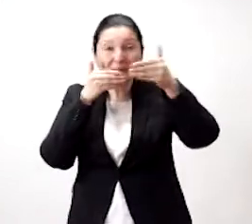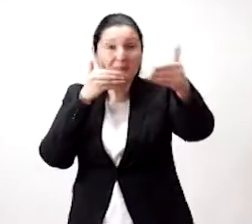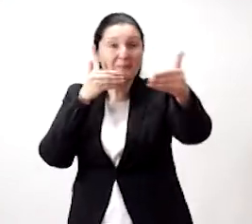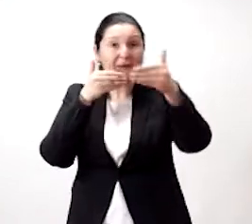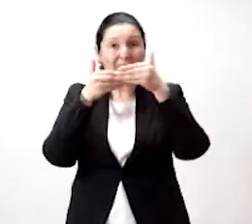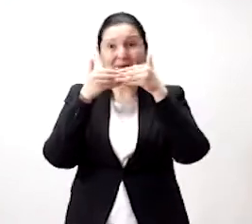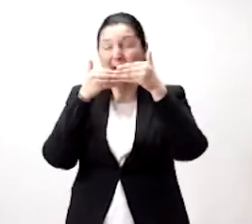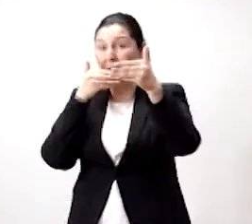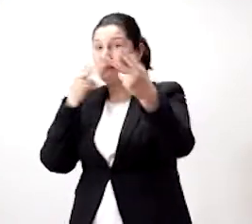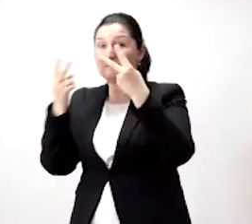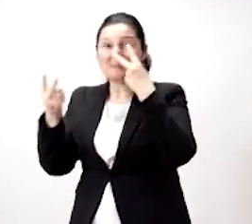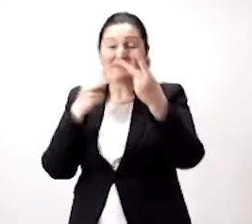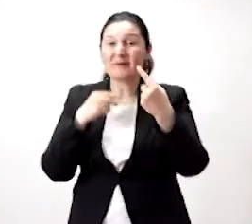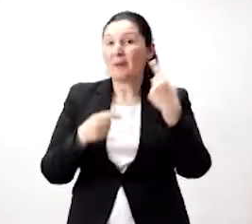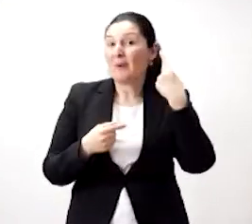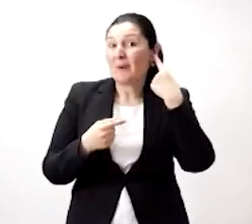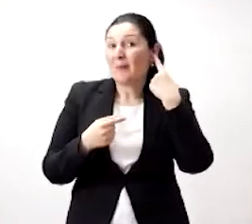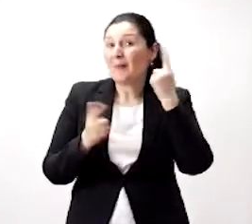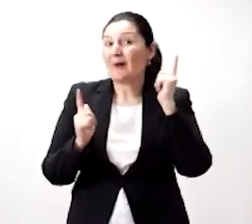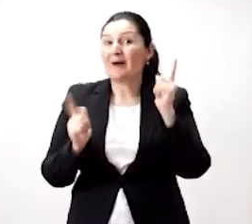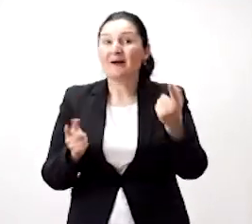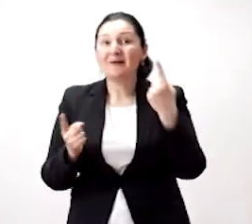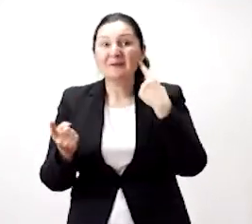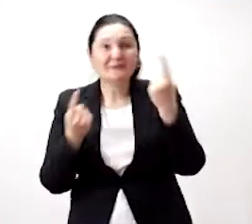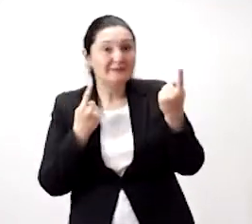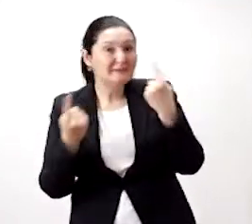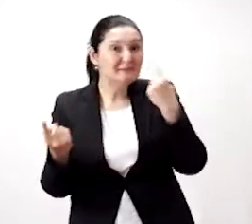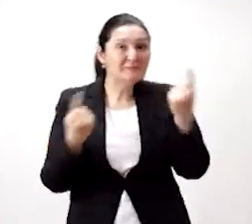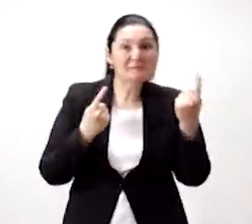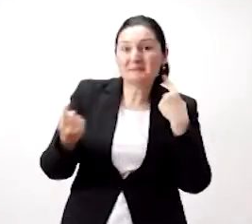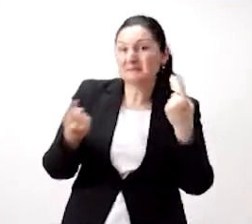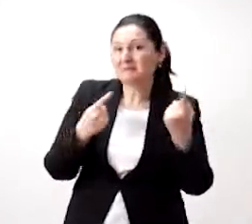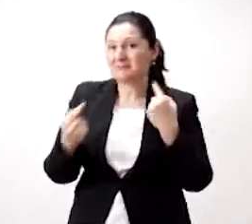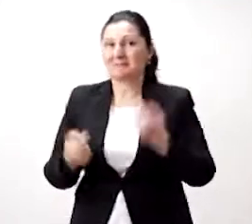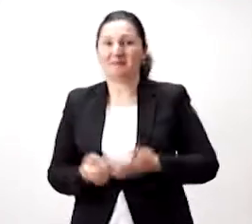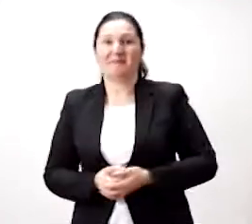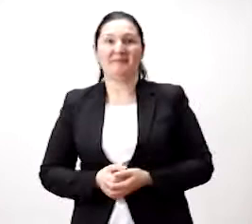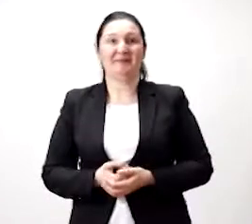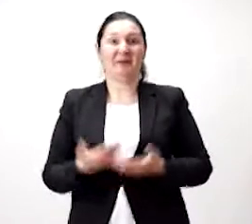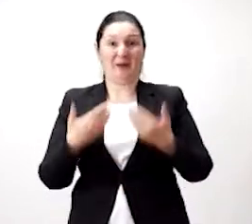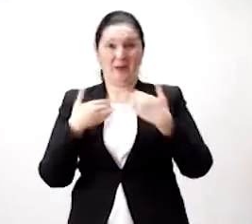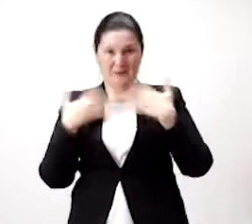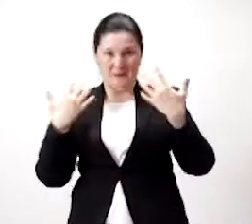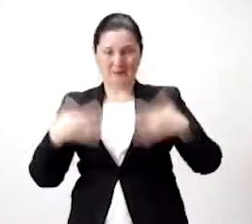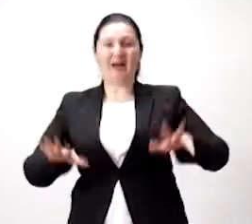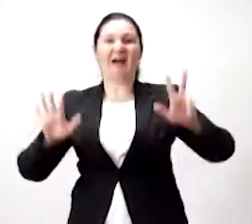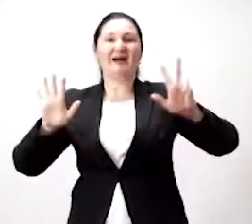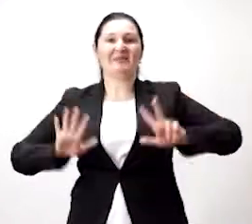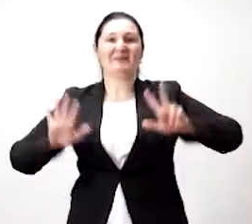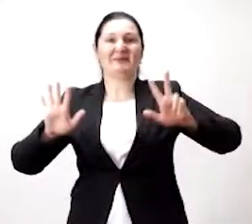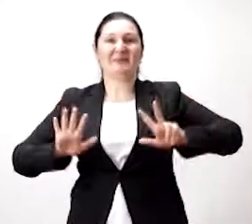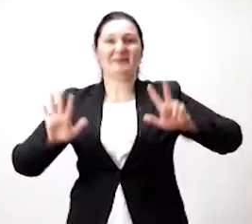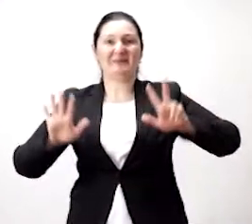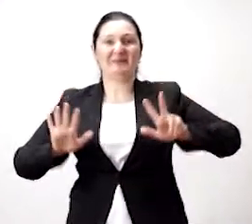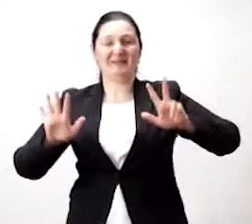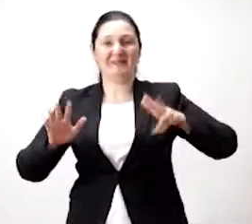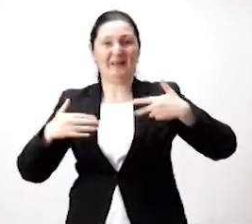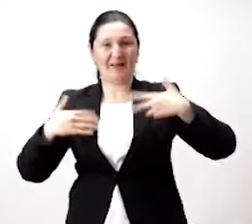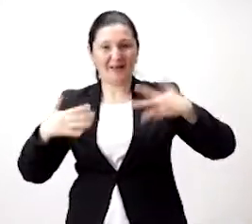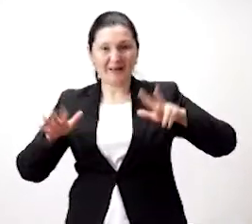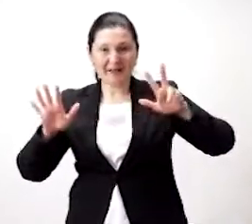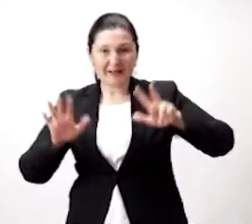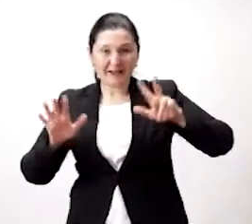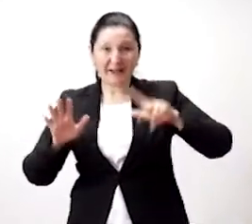мебинанд. Садоҳои аз дур баромадаро ҳам бемалол мешунавам. Ана ман 8 моҳа шудам. Акнун